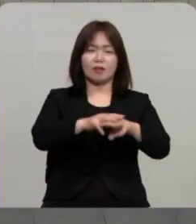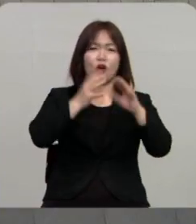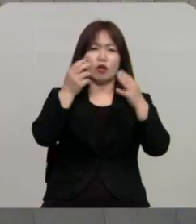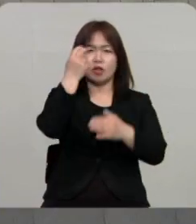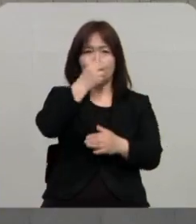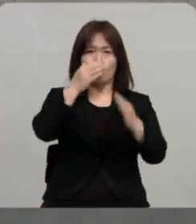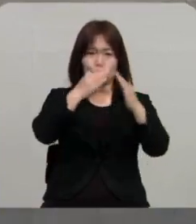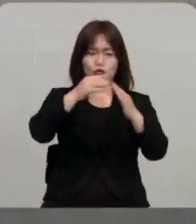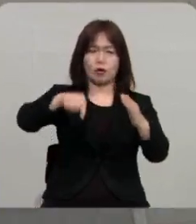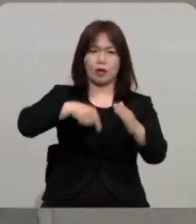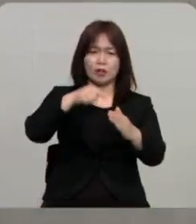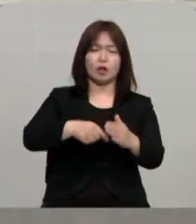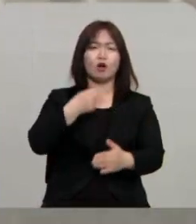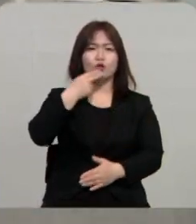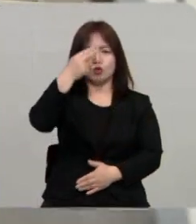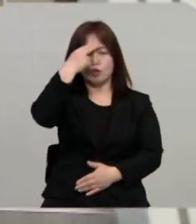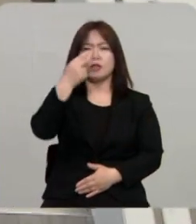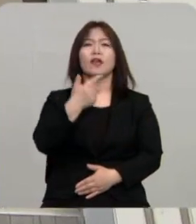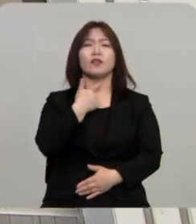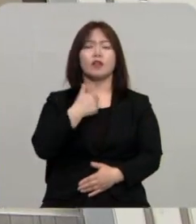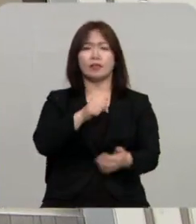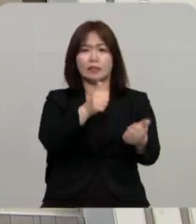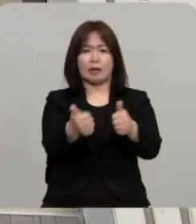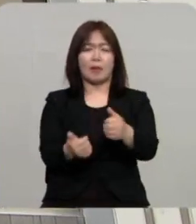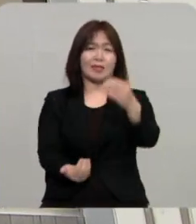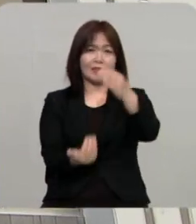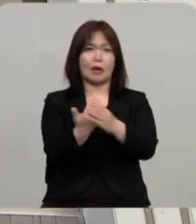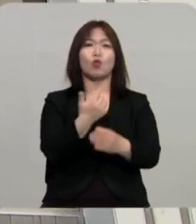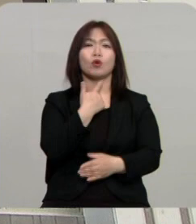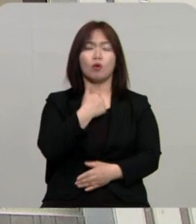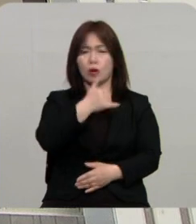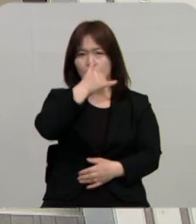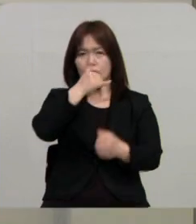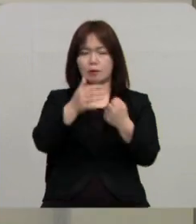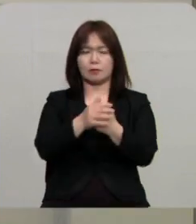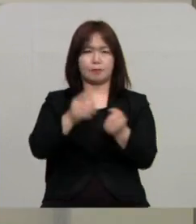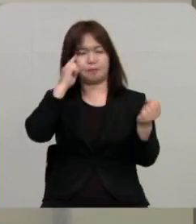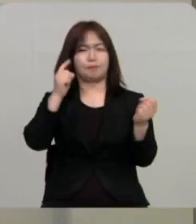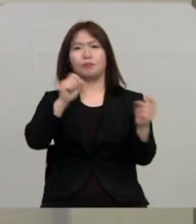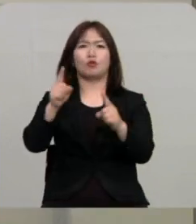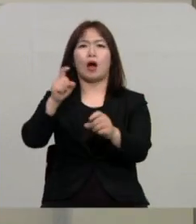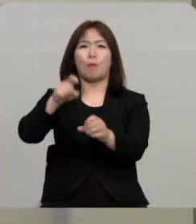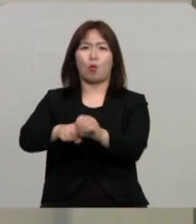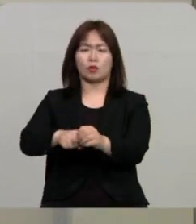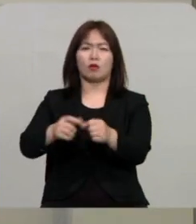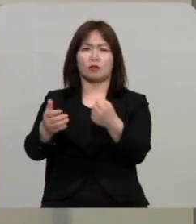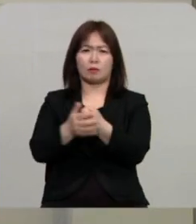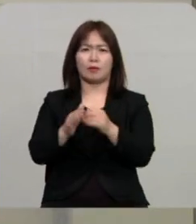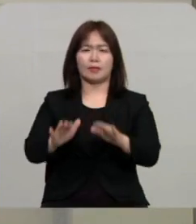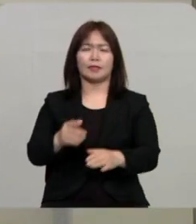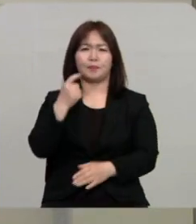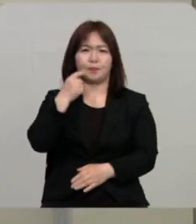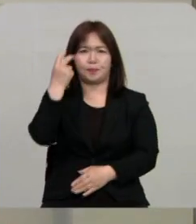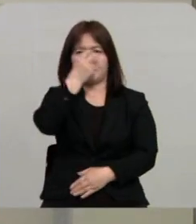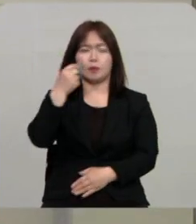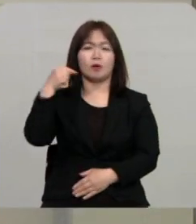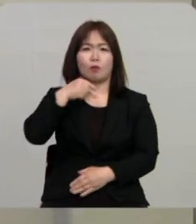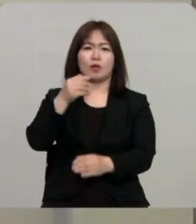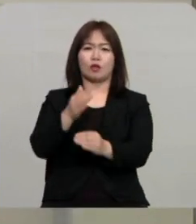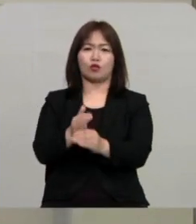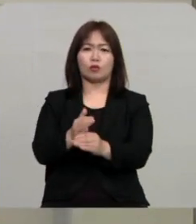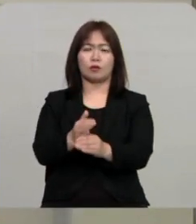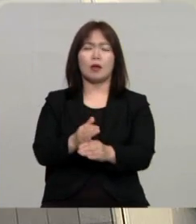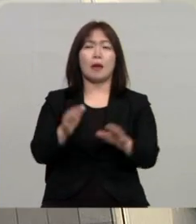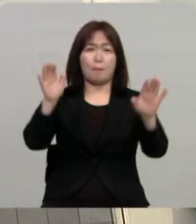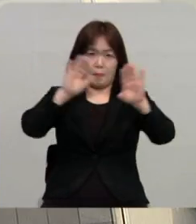어린이 보호구역에서 음주운전 사망 사고가 난 것과 관련해 경각심을 주기 위해 진행됐습니다. 경찰은